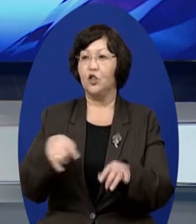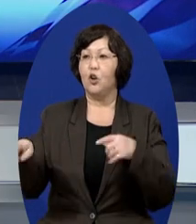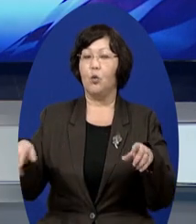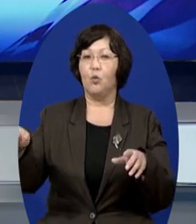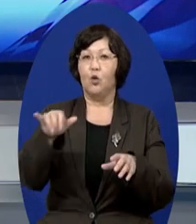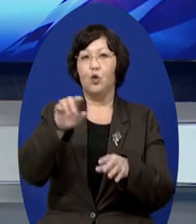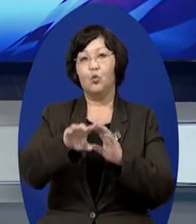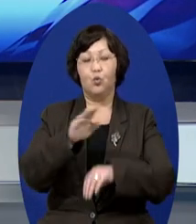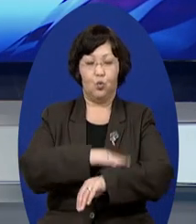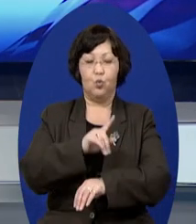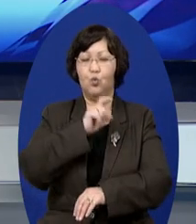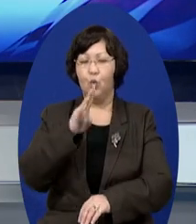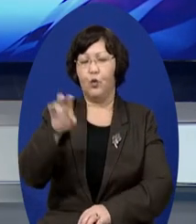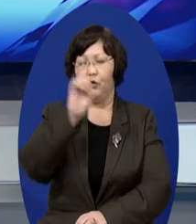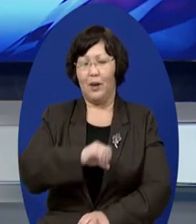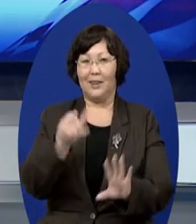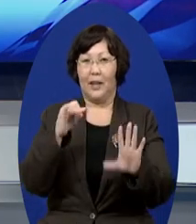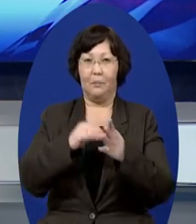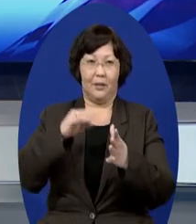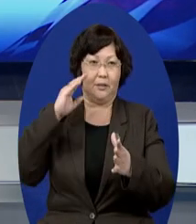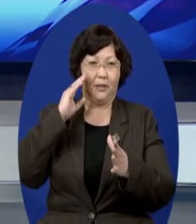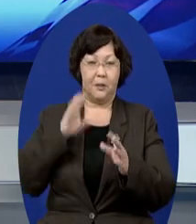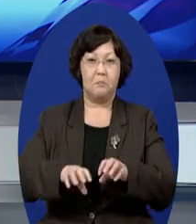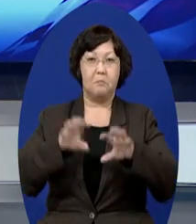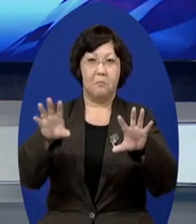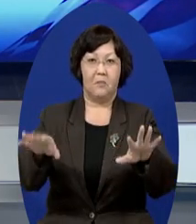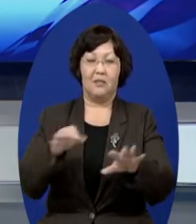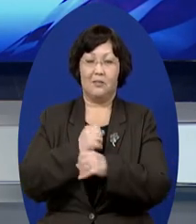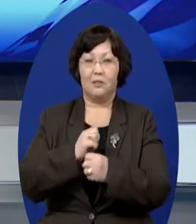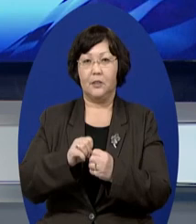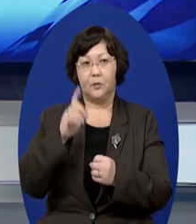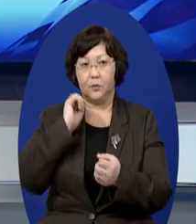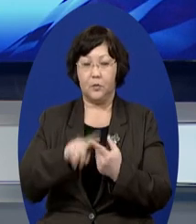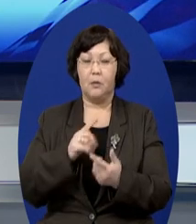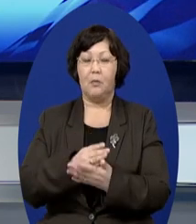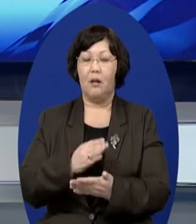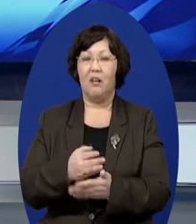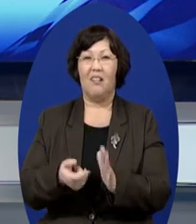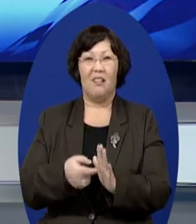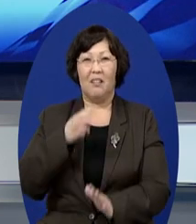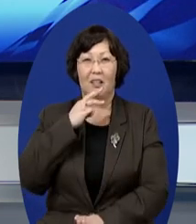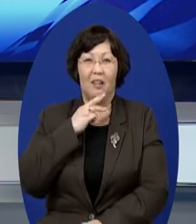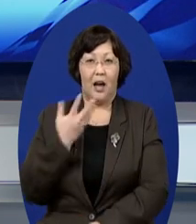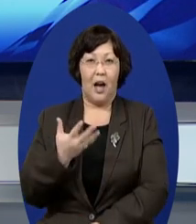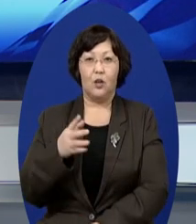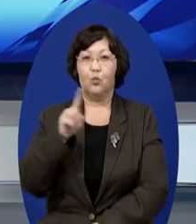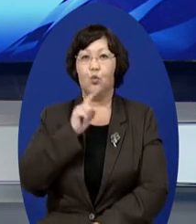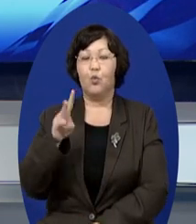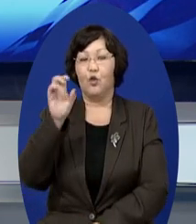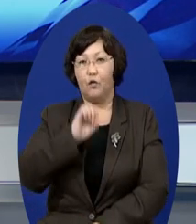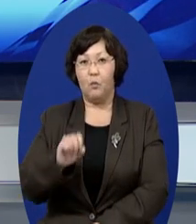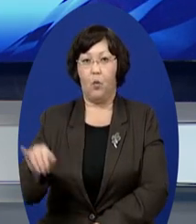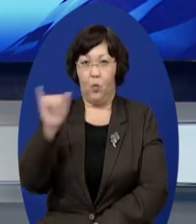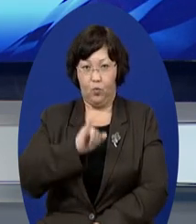цэрэг байршуулах төлөвтэй байна гэж ТАСС агентлаг New York Times-аас штатан мэдээллээ. Их сурвалжуудын мэдээлж байгаагаар Зүүн Европын орнууд